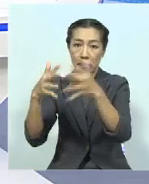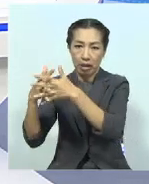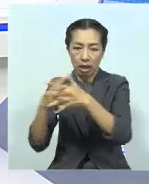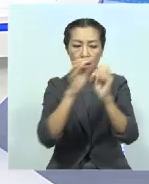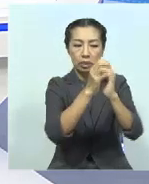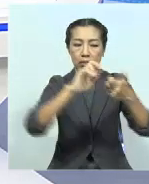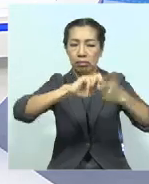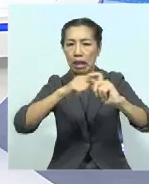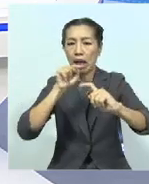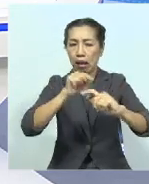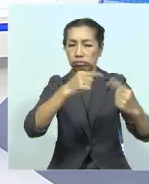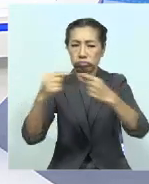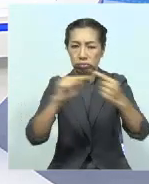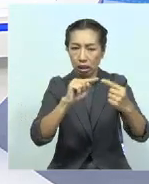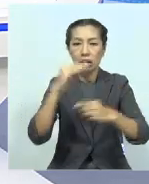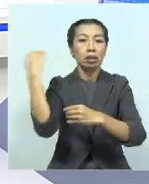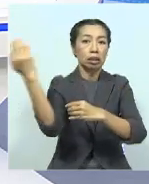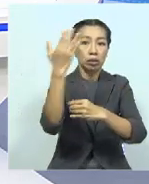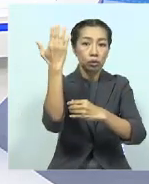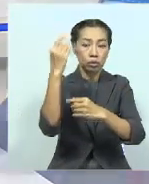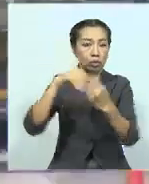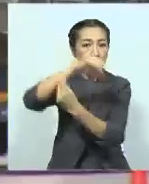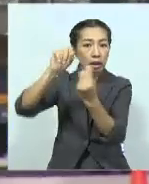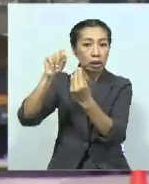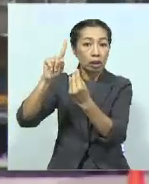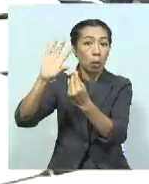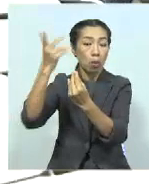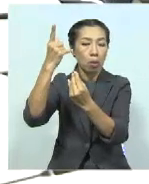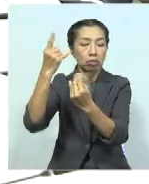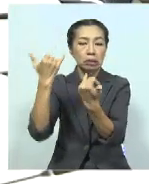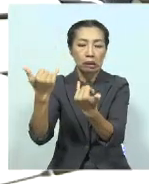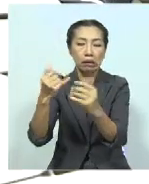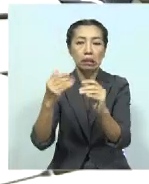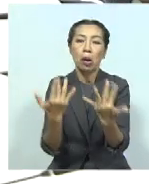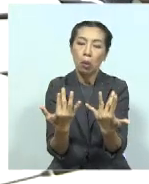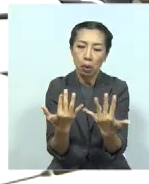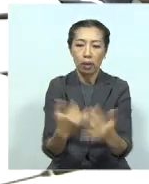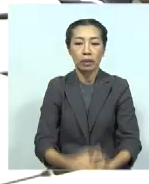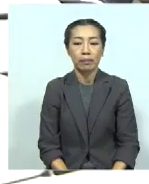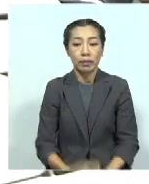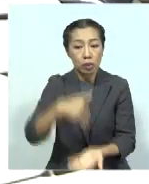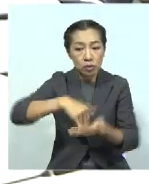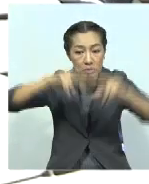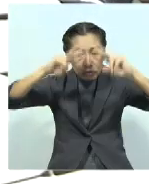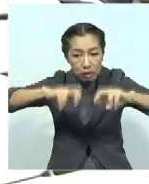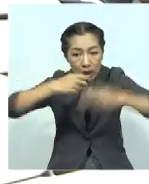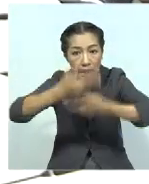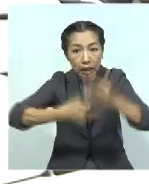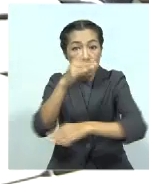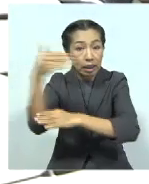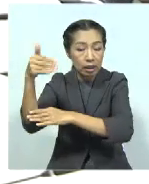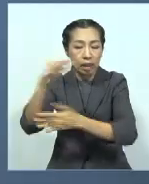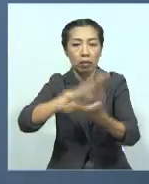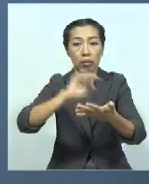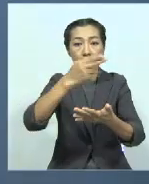รัฐรวมถึงเศรษฐกิจโลกที่ชะลอตัวค่ะนายอัจฉริสารวานิชผู้อำนวยการศูนย์ศึกษาการค้าระหว่างประเทศมหาวิทยาลัย